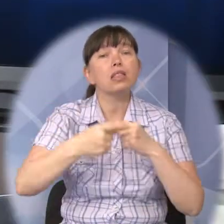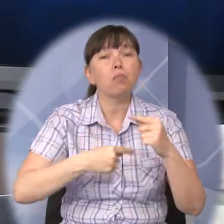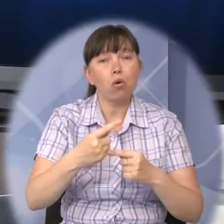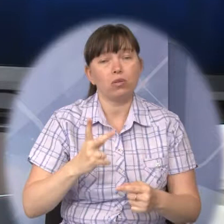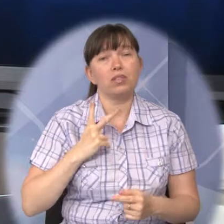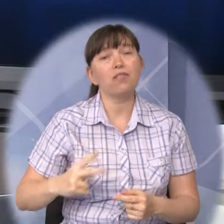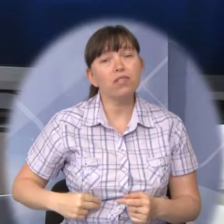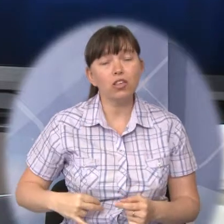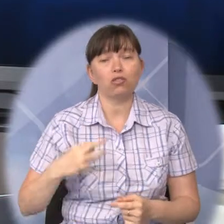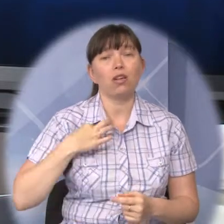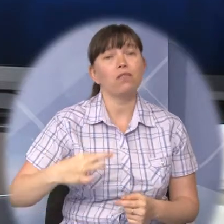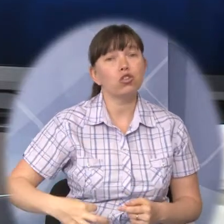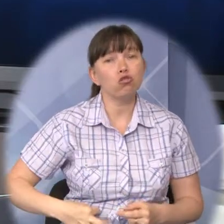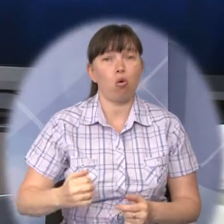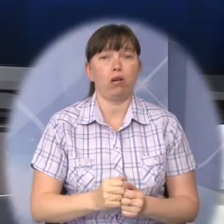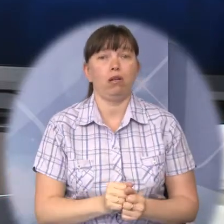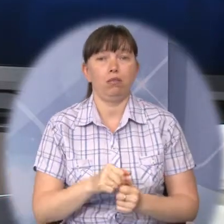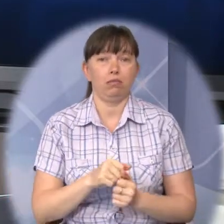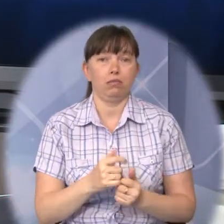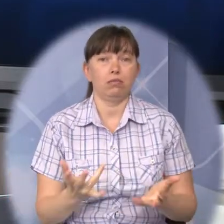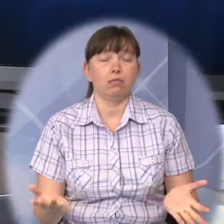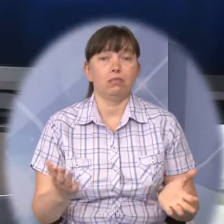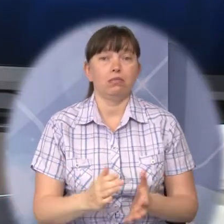nepoții, fiicele, feciorii